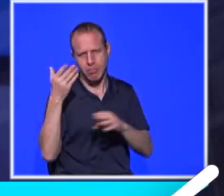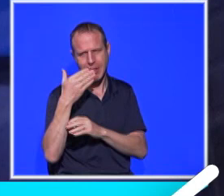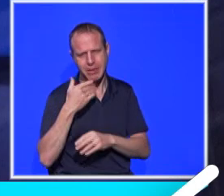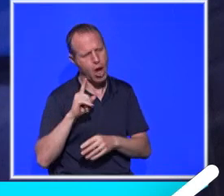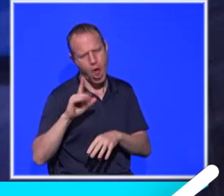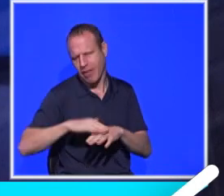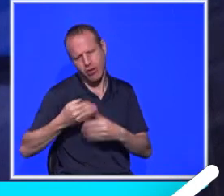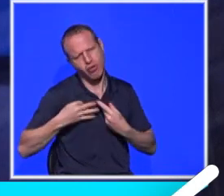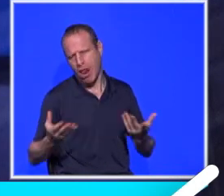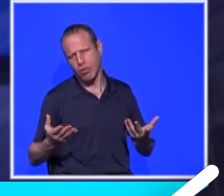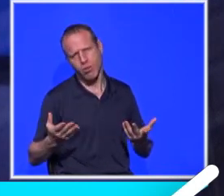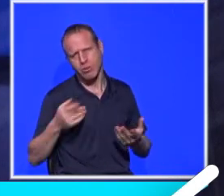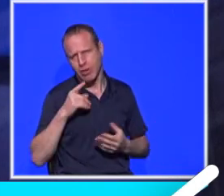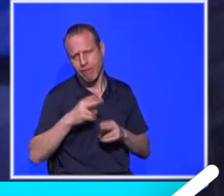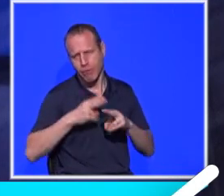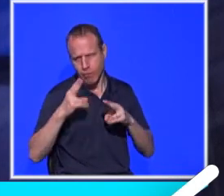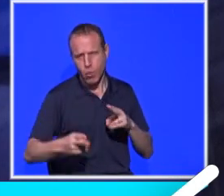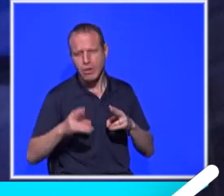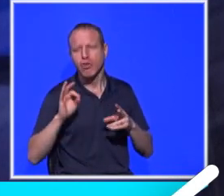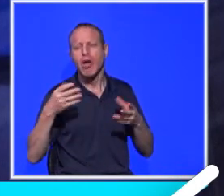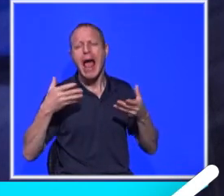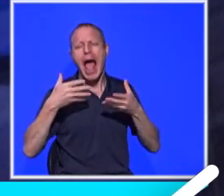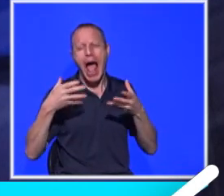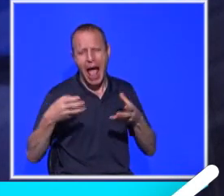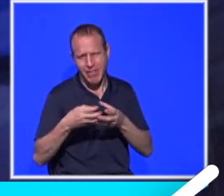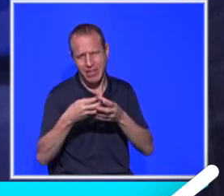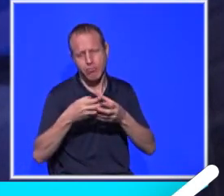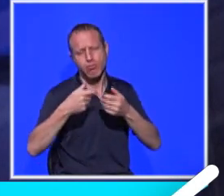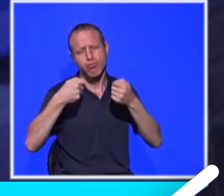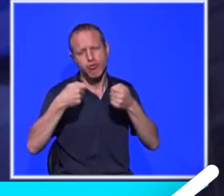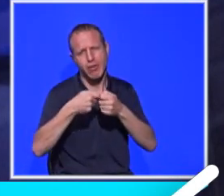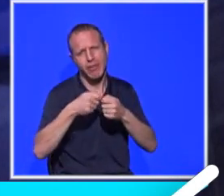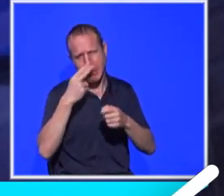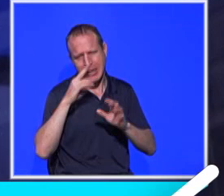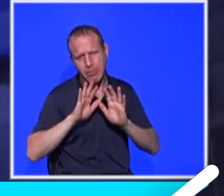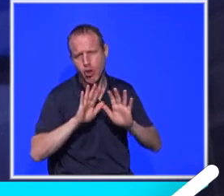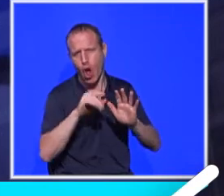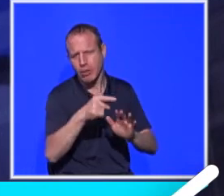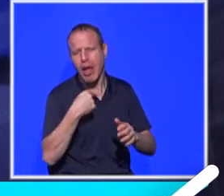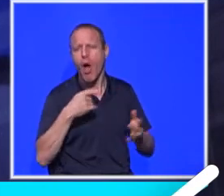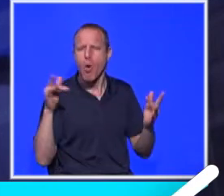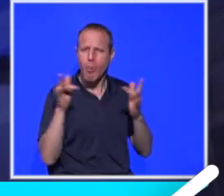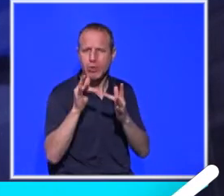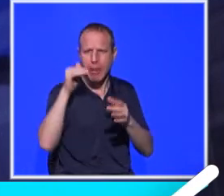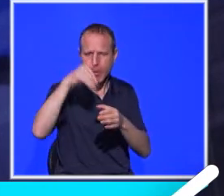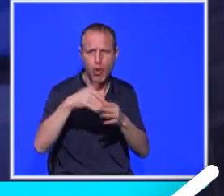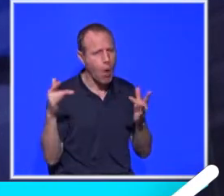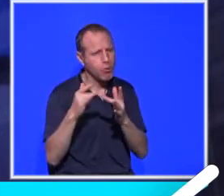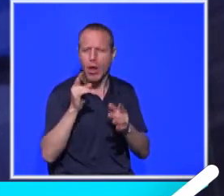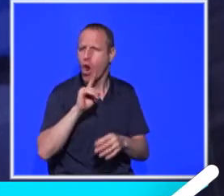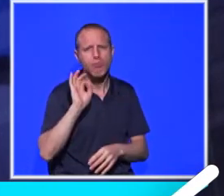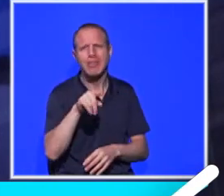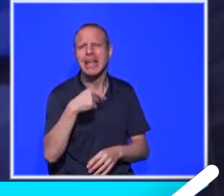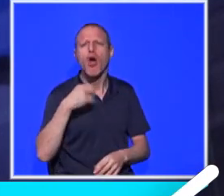שלנו. והפונקציה שחברים מהמשותפת מנסים לדחוק את עצמם, להגיד, אנחנו אופוזיציה בתוך אופוזיציה, לא בשביל זה